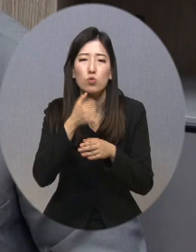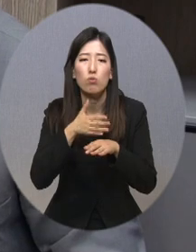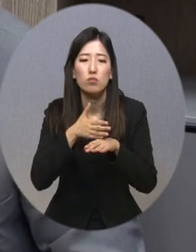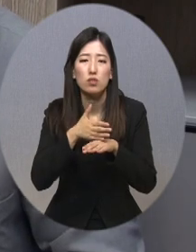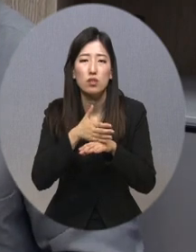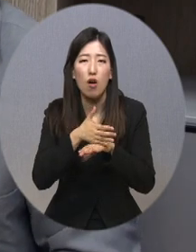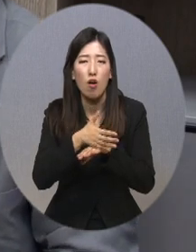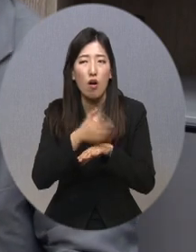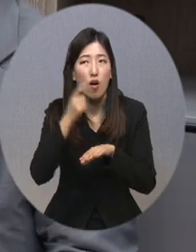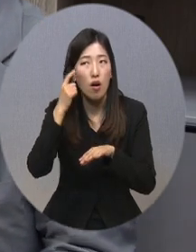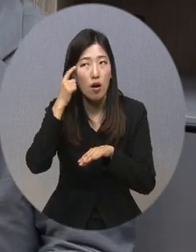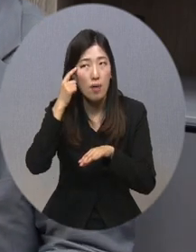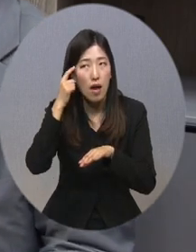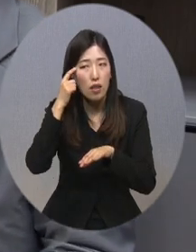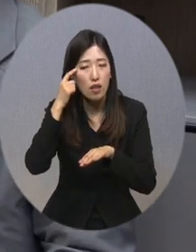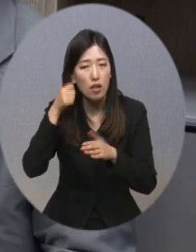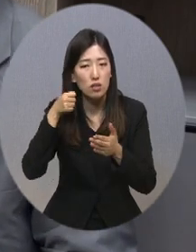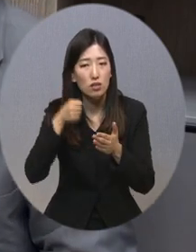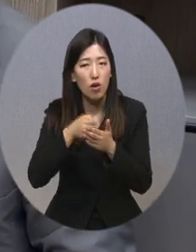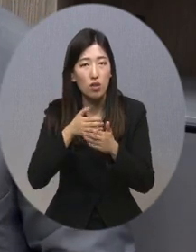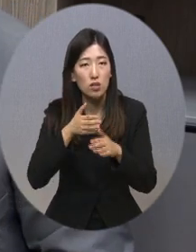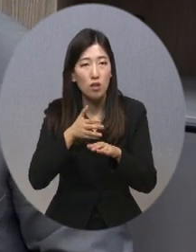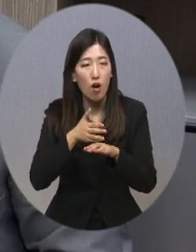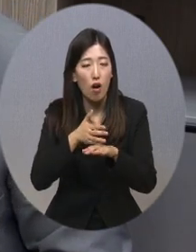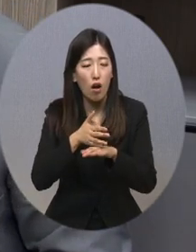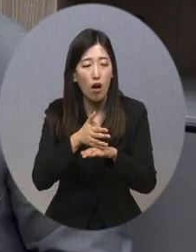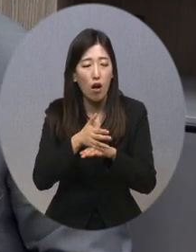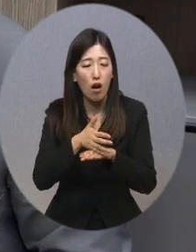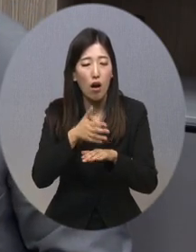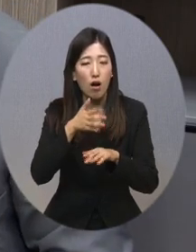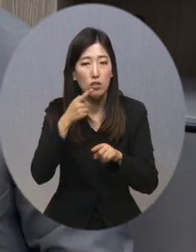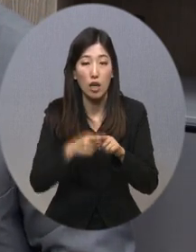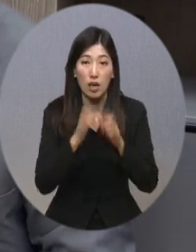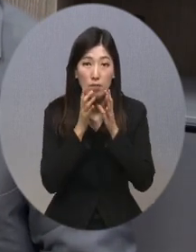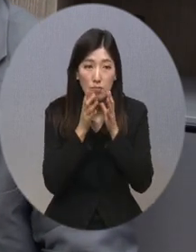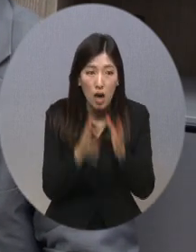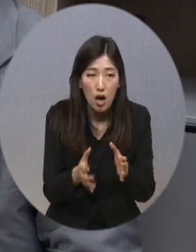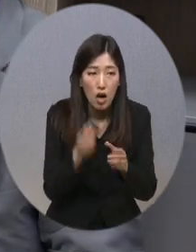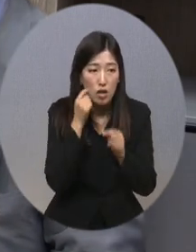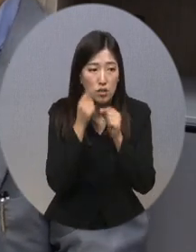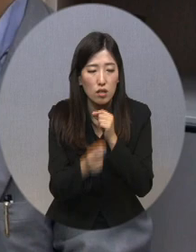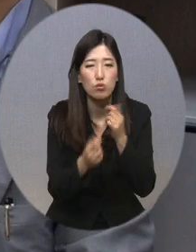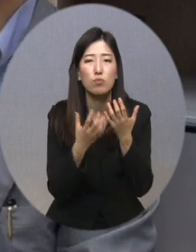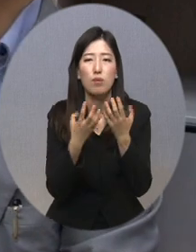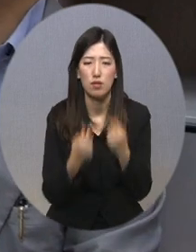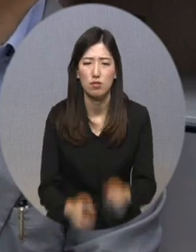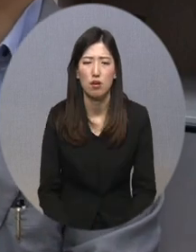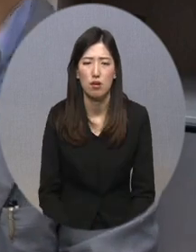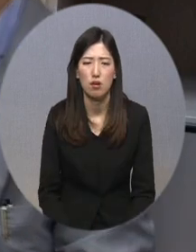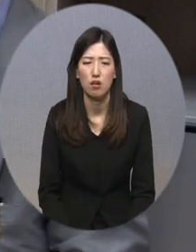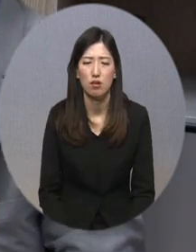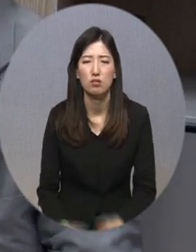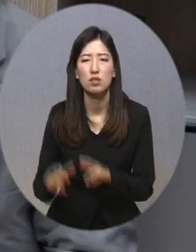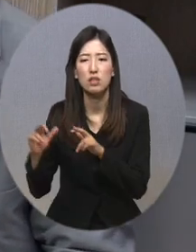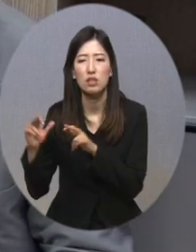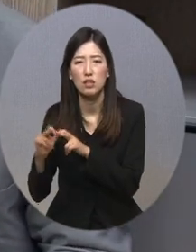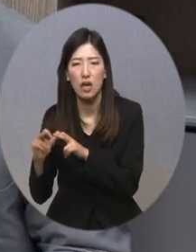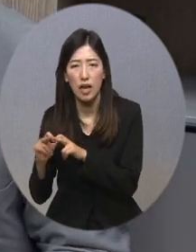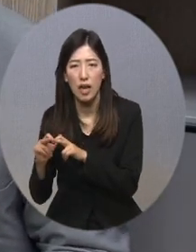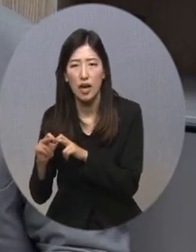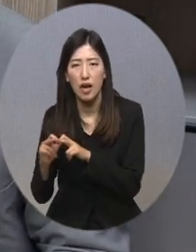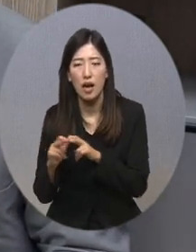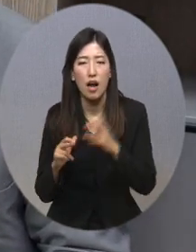유해서 네. 사기를 당하는 경우도 있어요. 맞아요. 네. 장애인과 정상인의 중간지대에